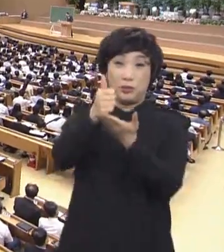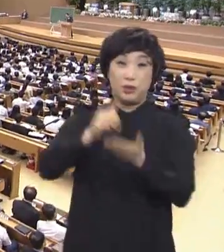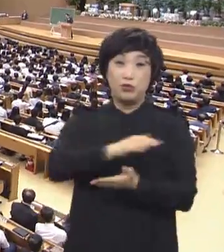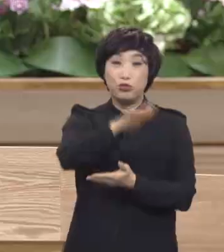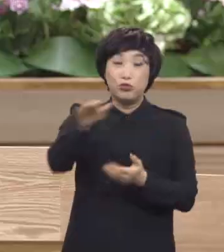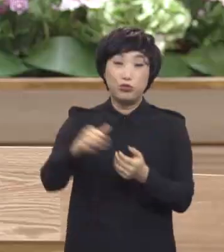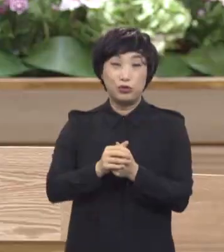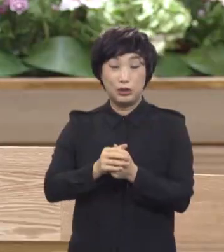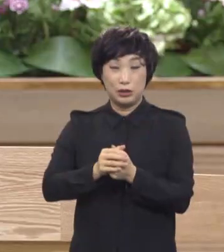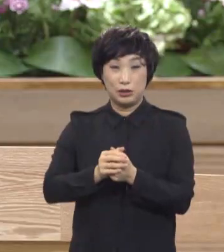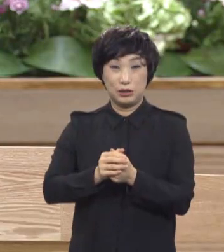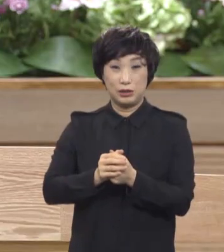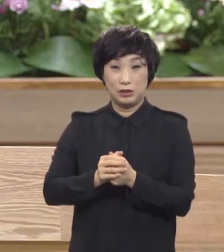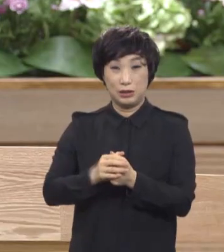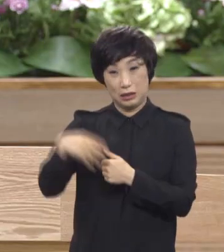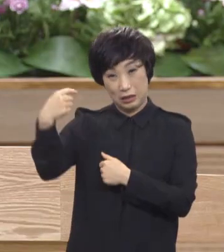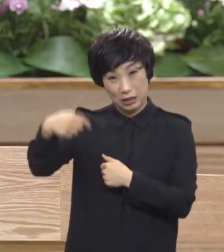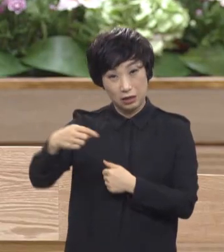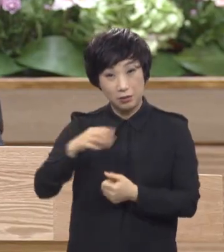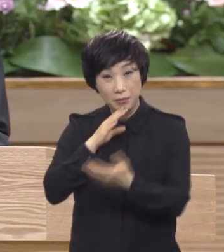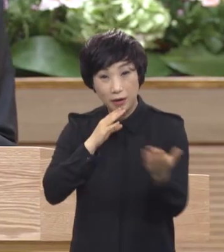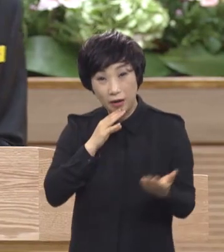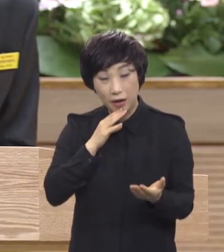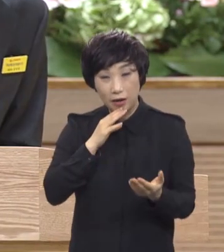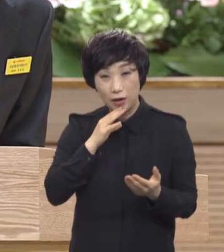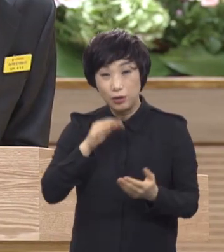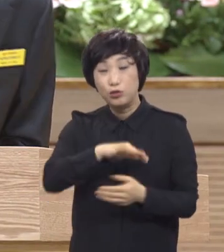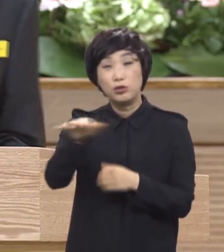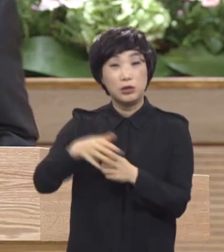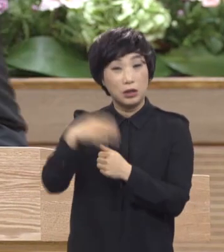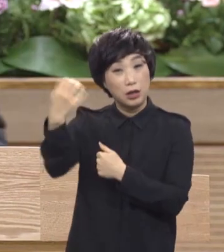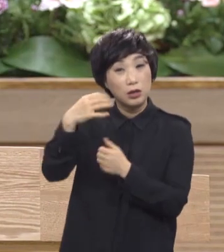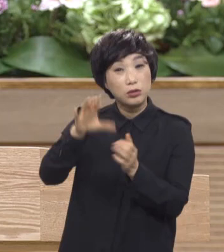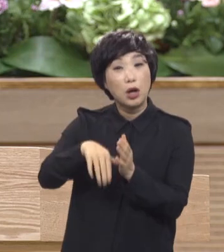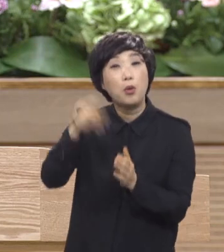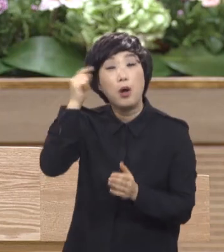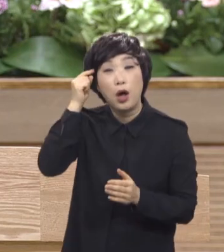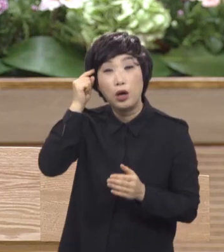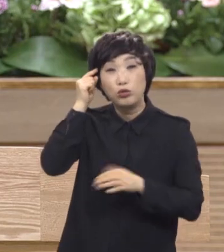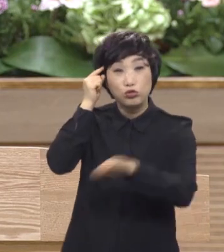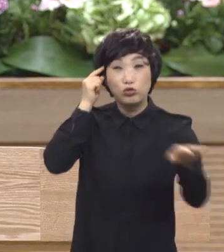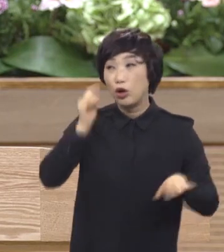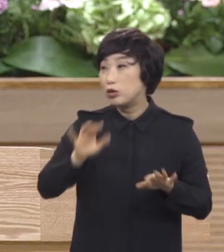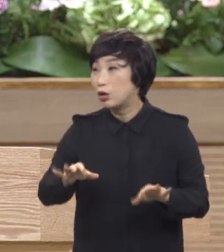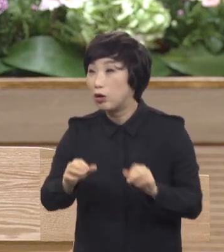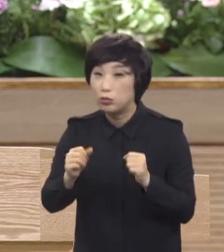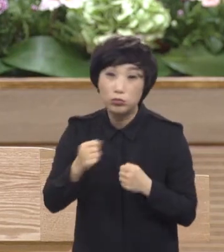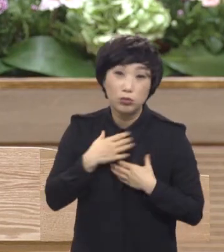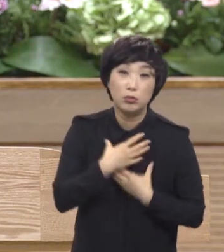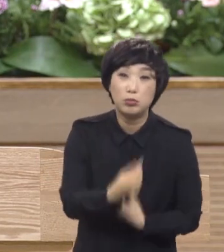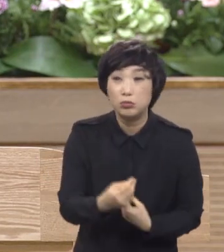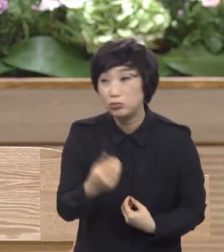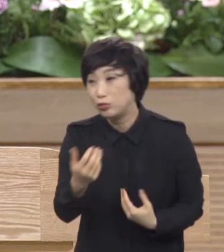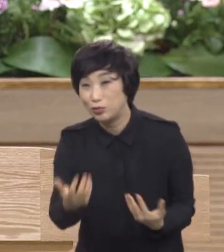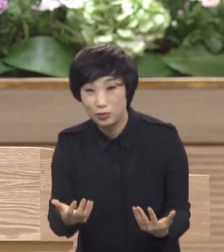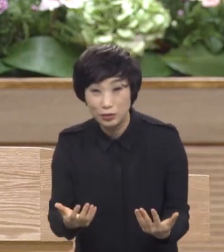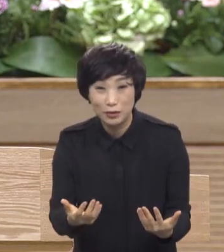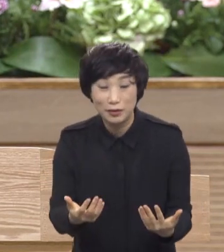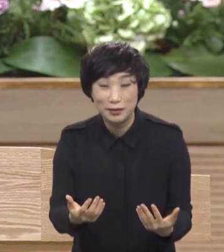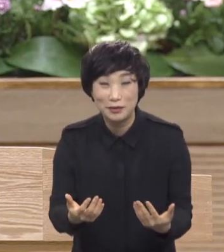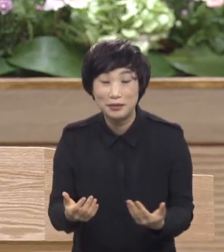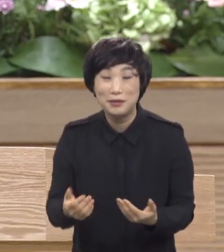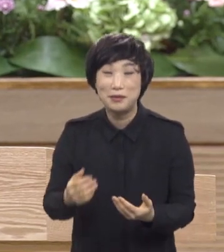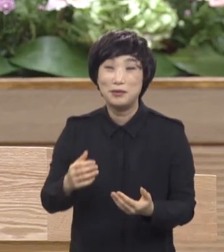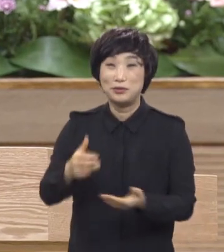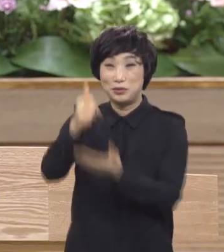질타하시고 우리를 남무래신다면 우리가 어떻게 살아날 길이 있겠습니까 말씀